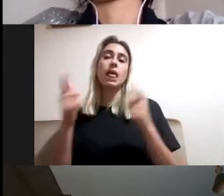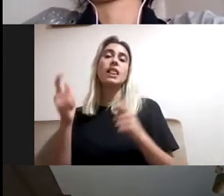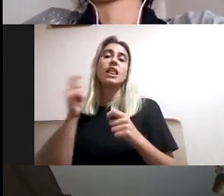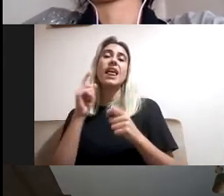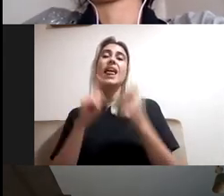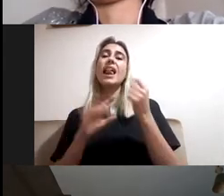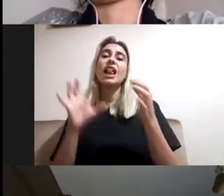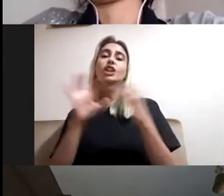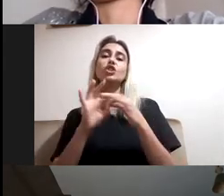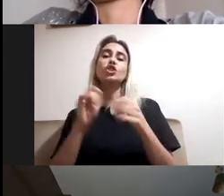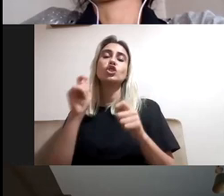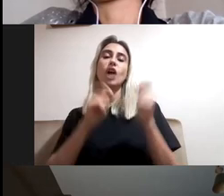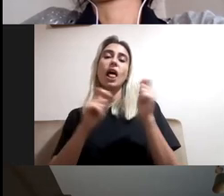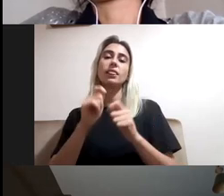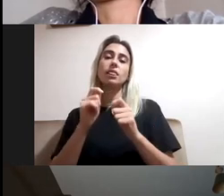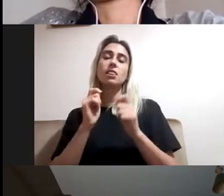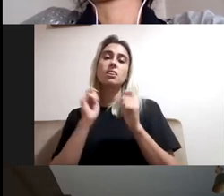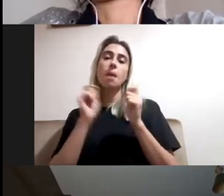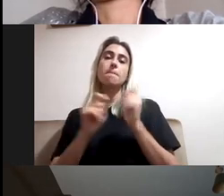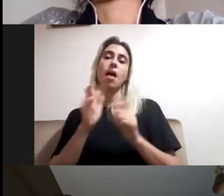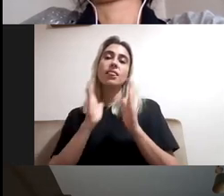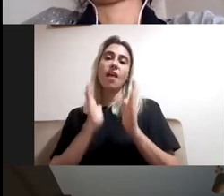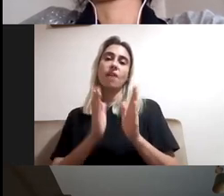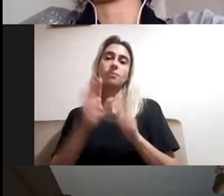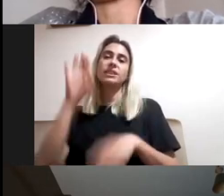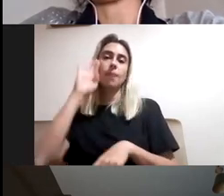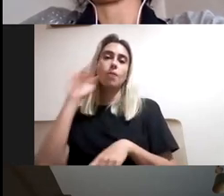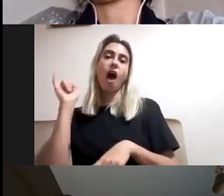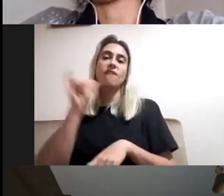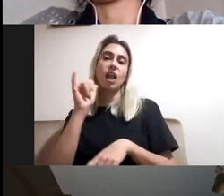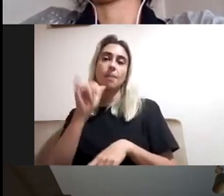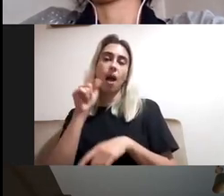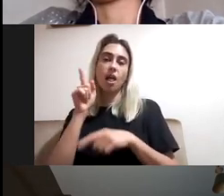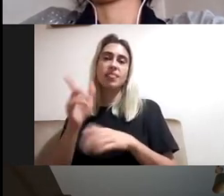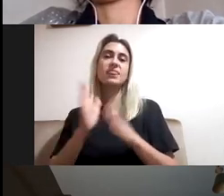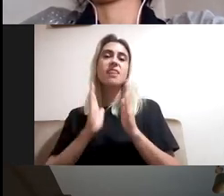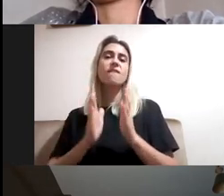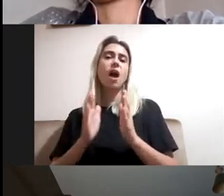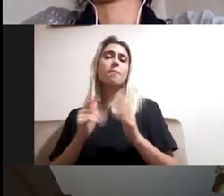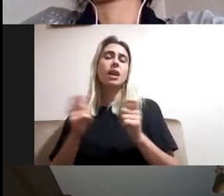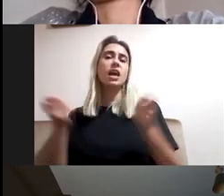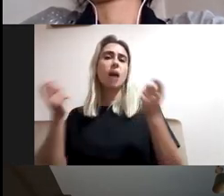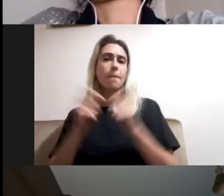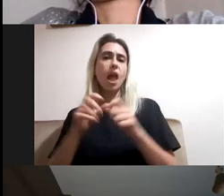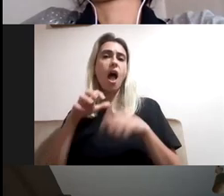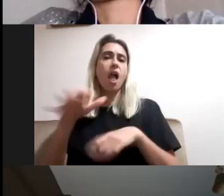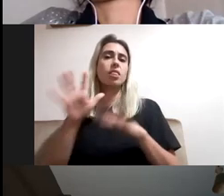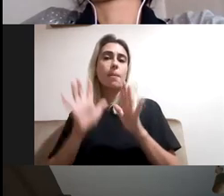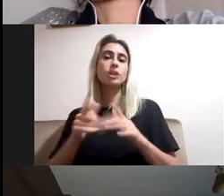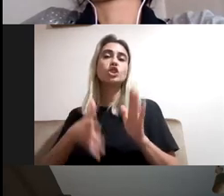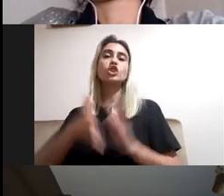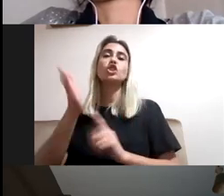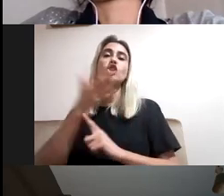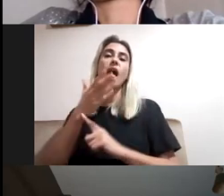ediyor. Örneği İstanbul Havalimanı'nda var. Devamlılığı tabii, orası kapalı alan olsa da hani şirket faal, onu